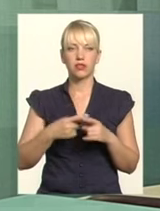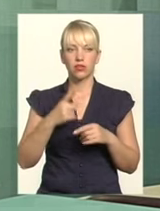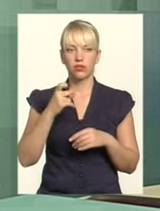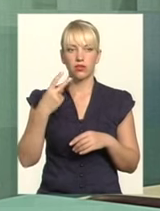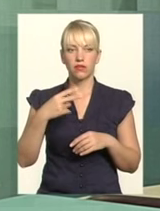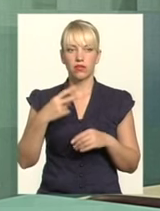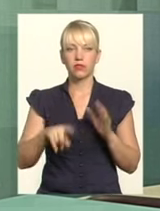то питання...